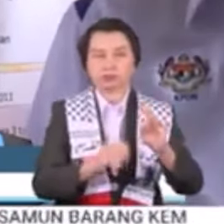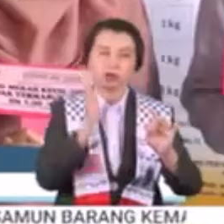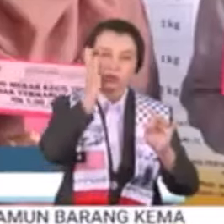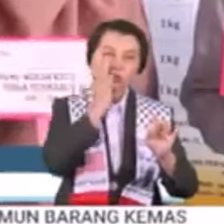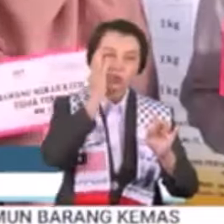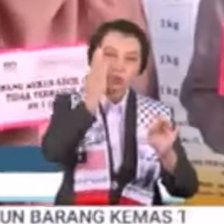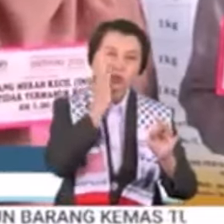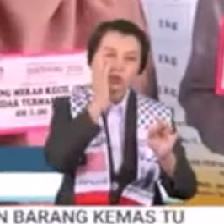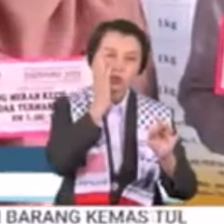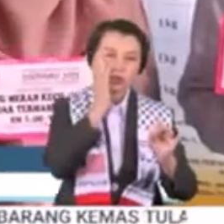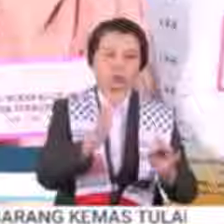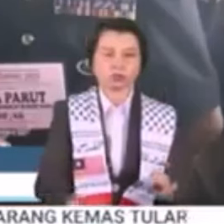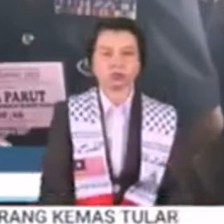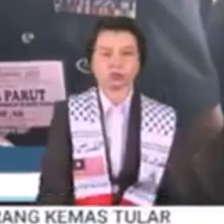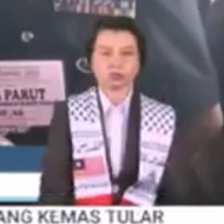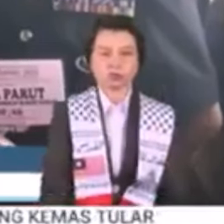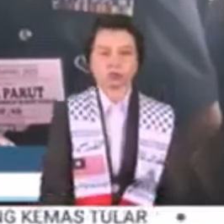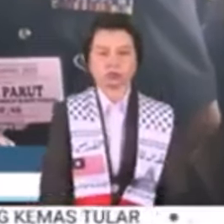tomato.